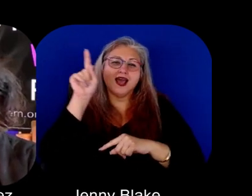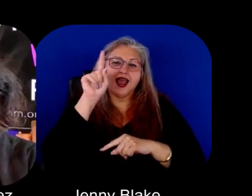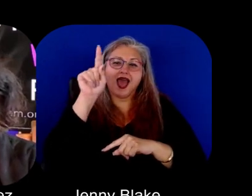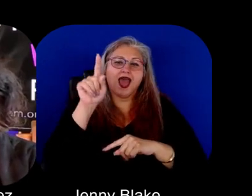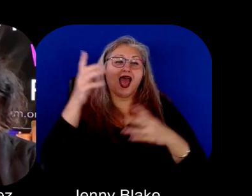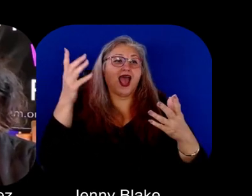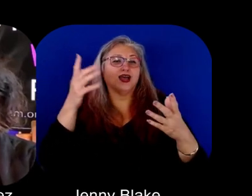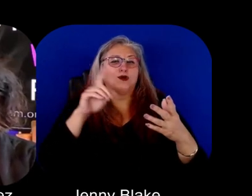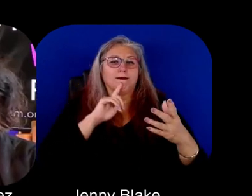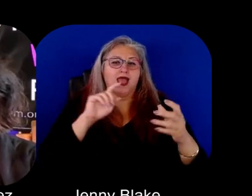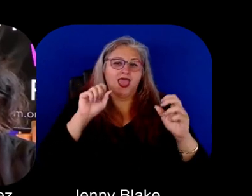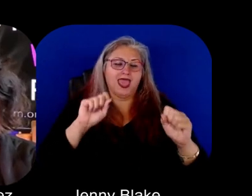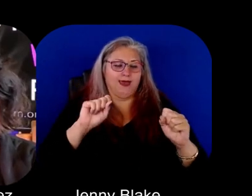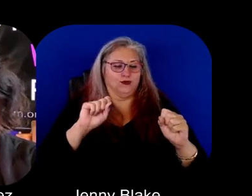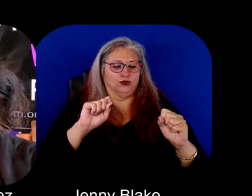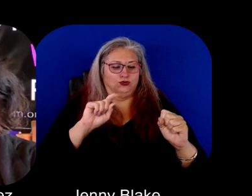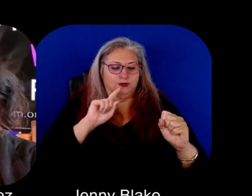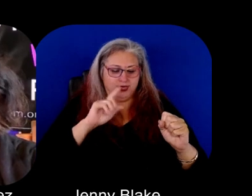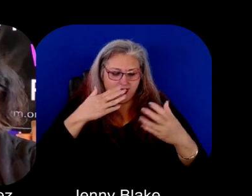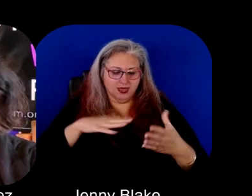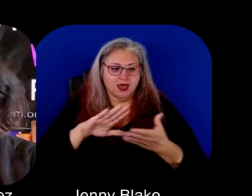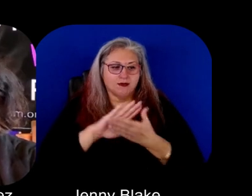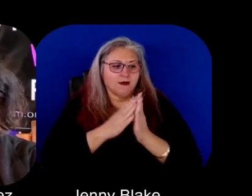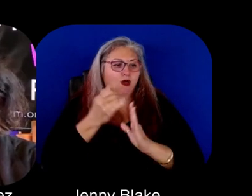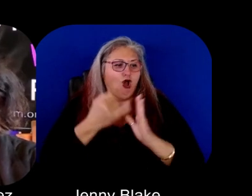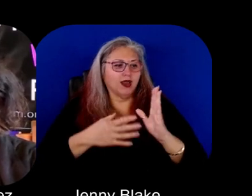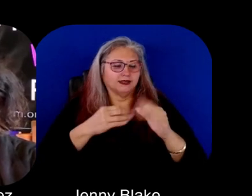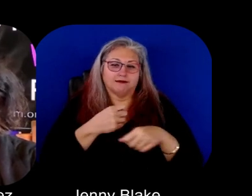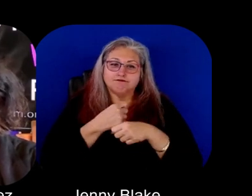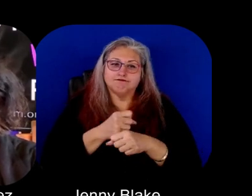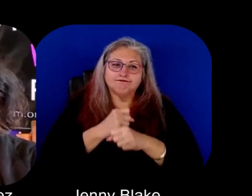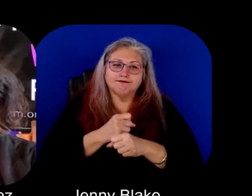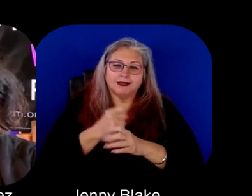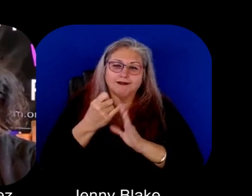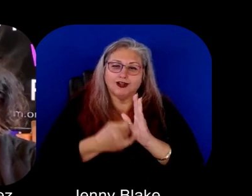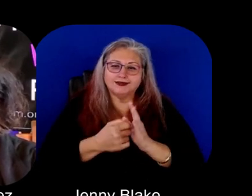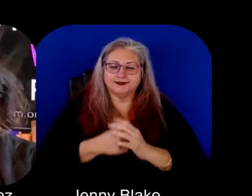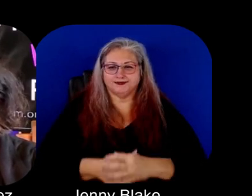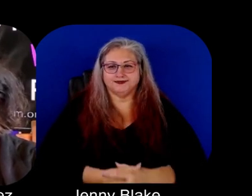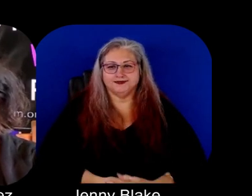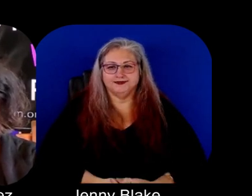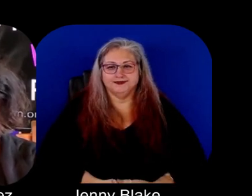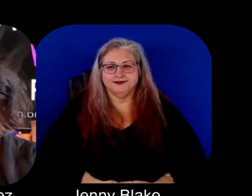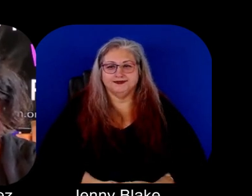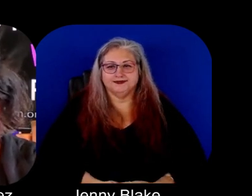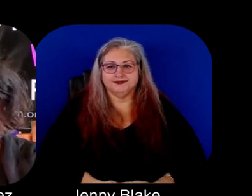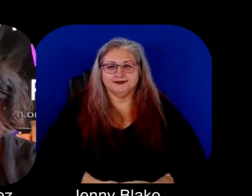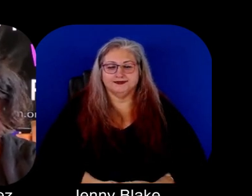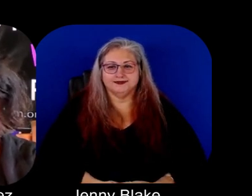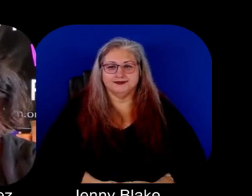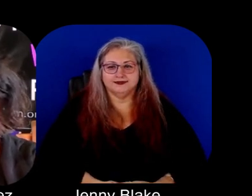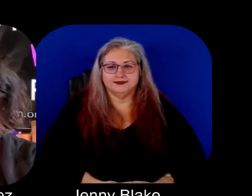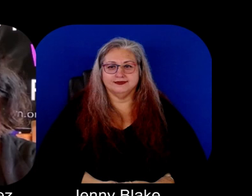the sake of being an artist and producing artwork. طبعا كان أول معرض إلي